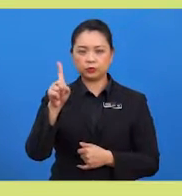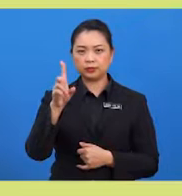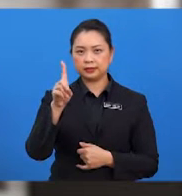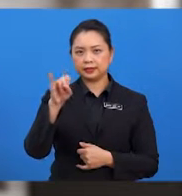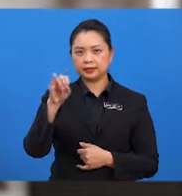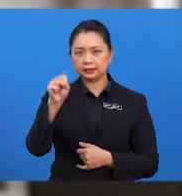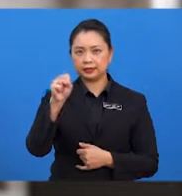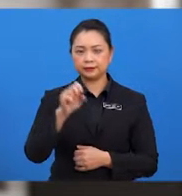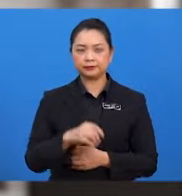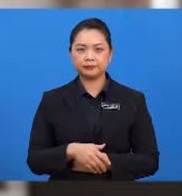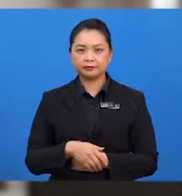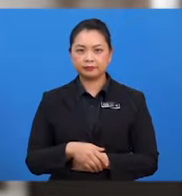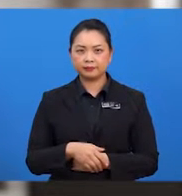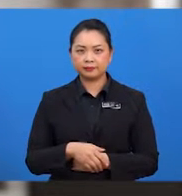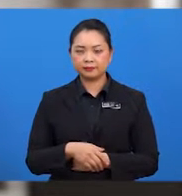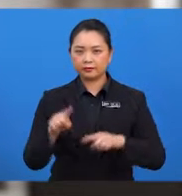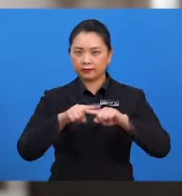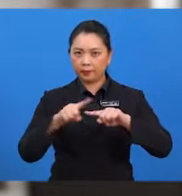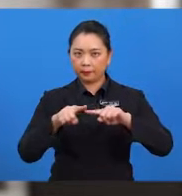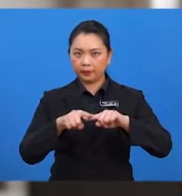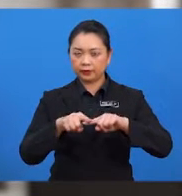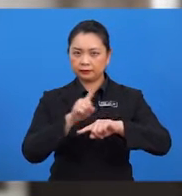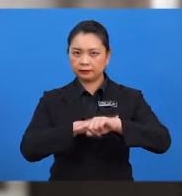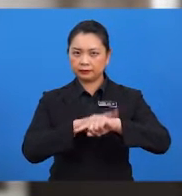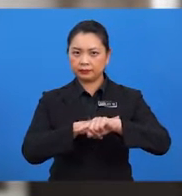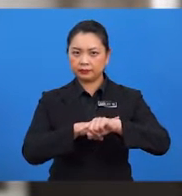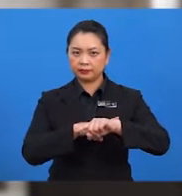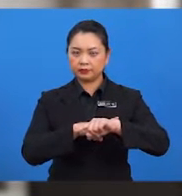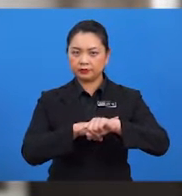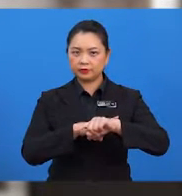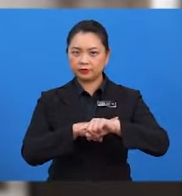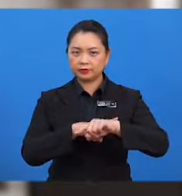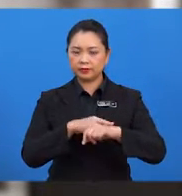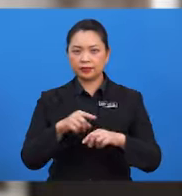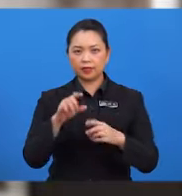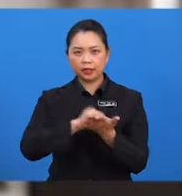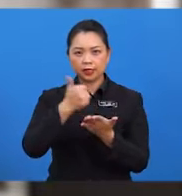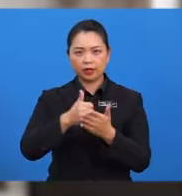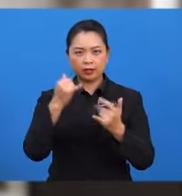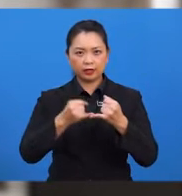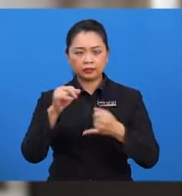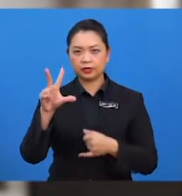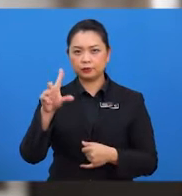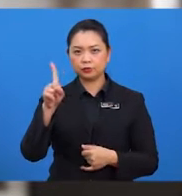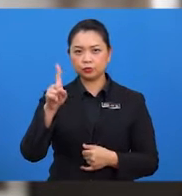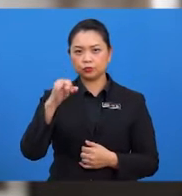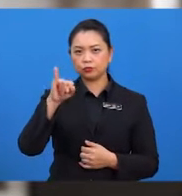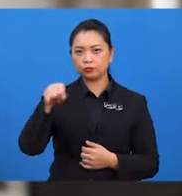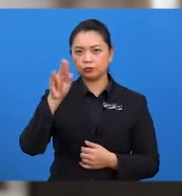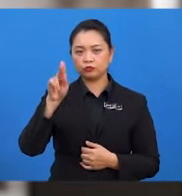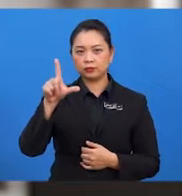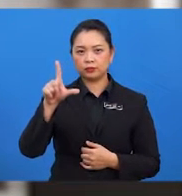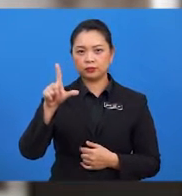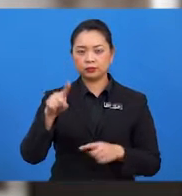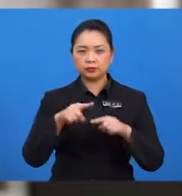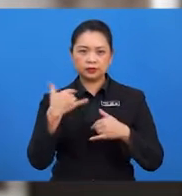2020. Sedangkan tempoh perakaunan berakhir 31 Julai 2020. Jadi kita dah